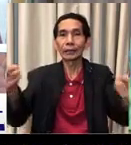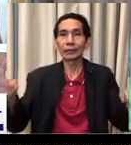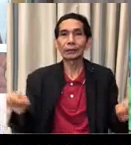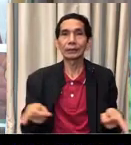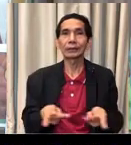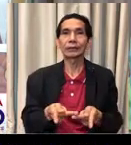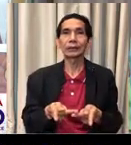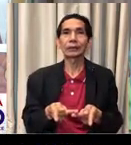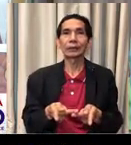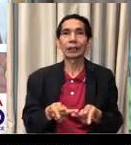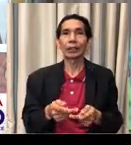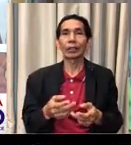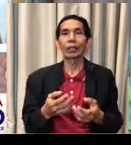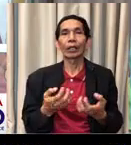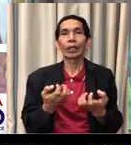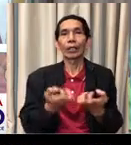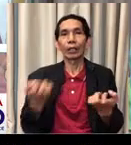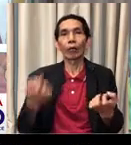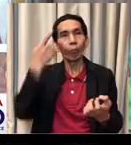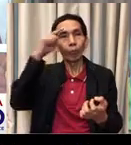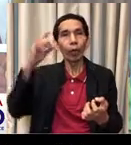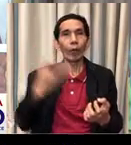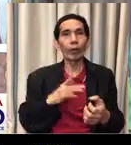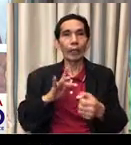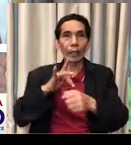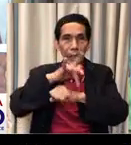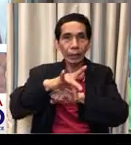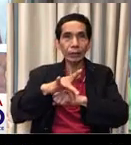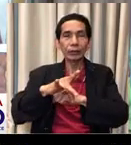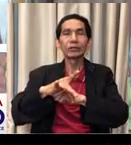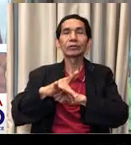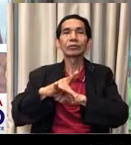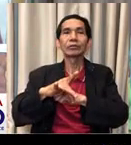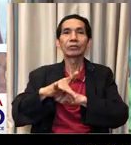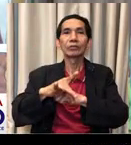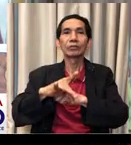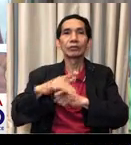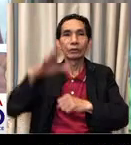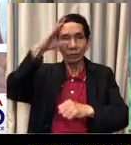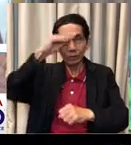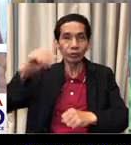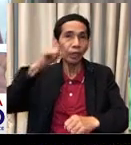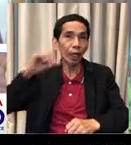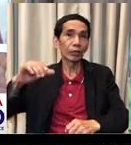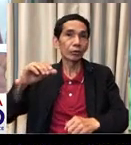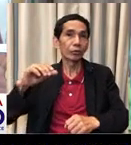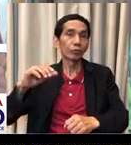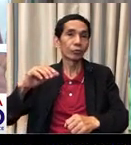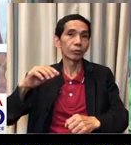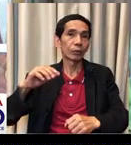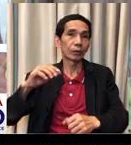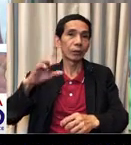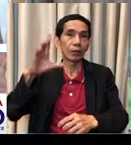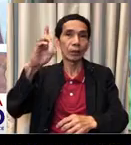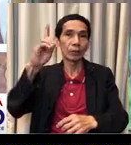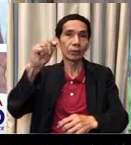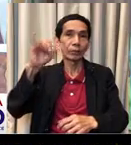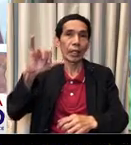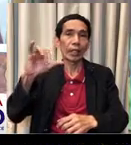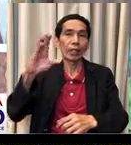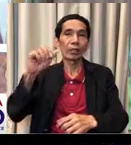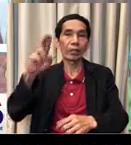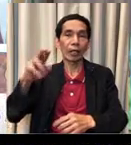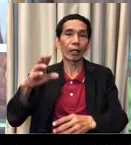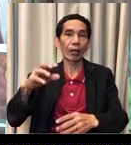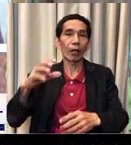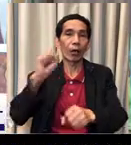ano, equipment para sa ating early childhood education? Yung ating mga daycare workers,